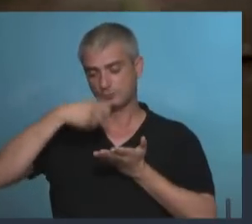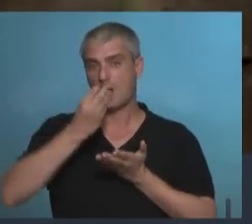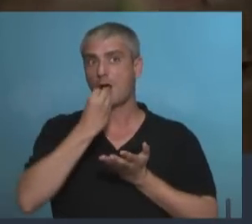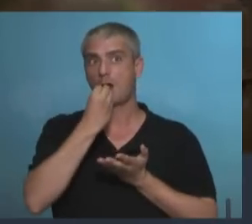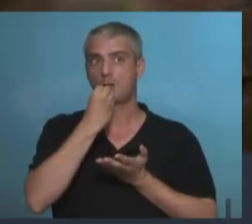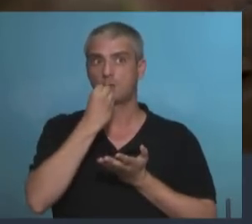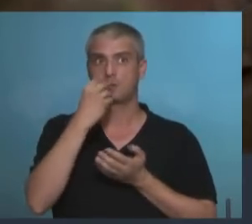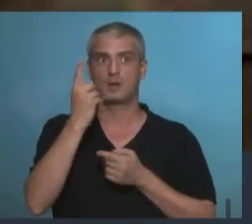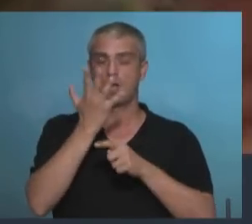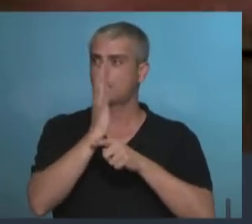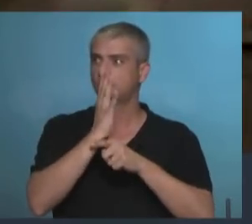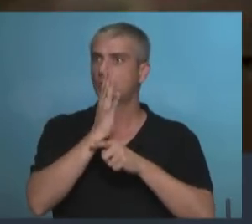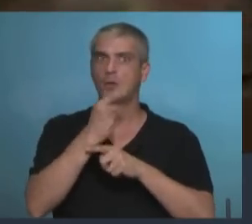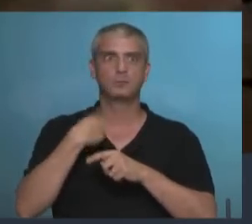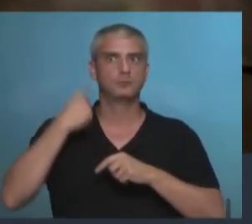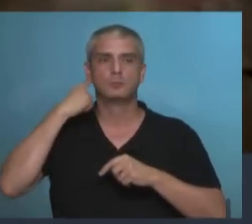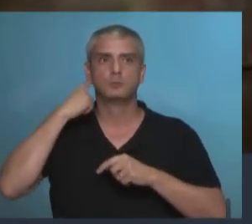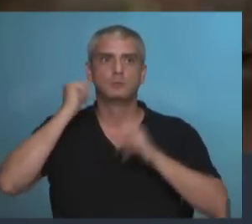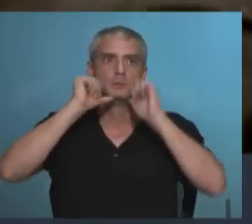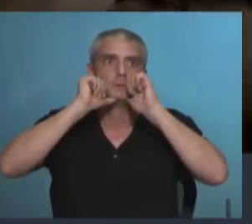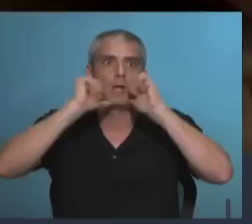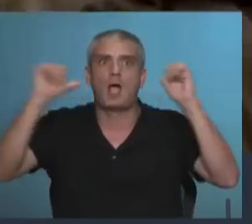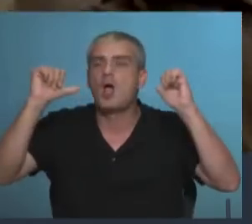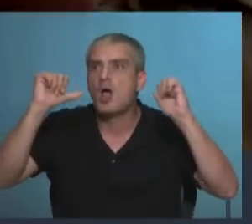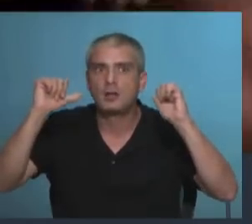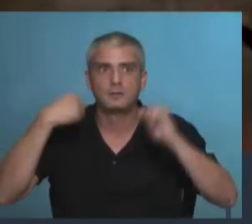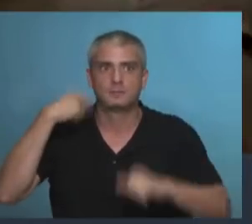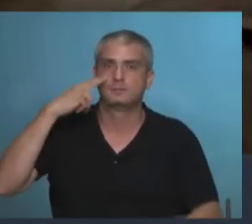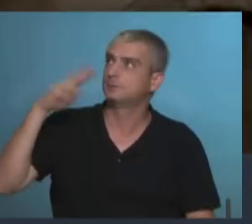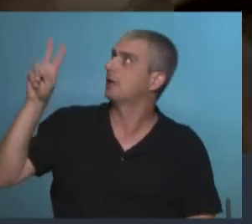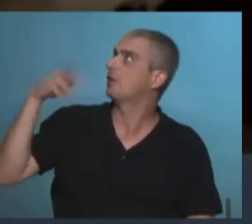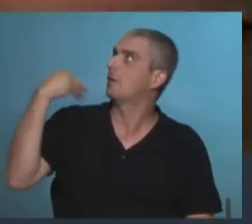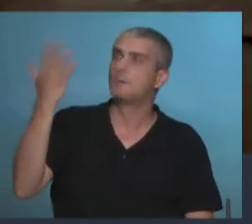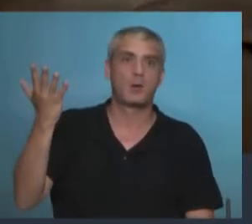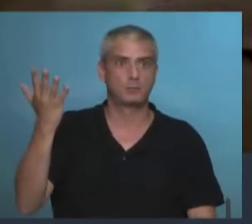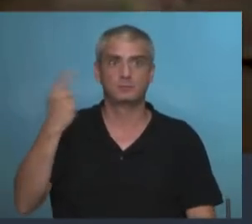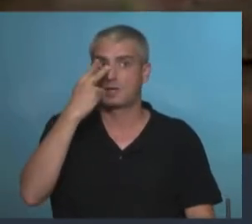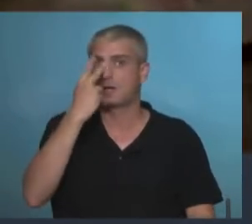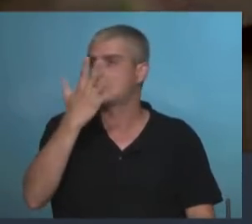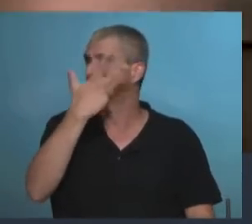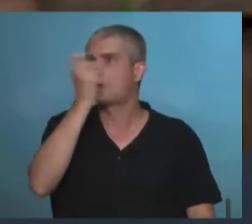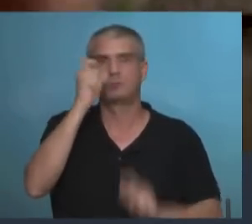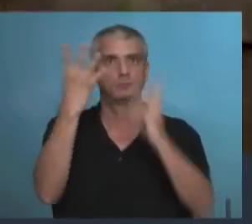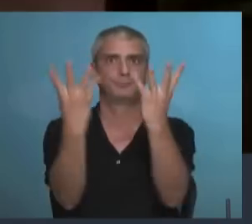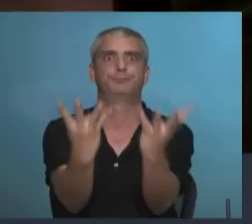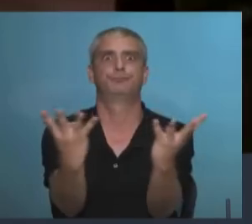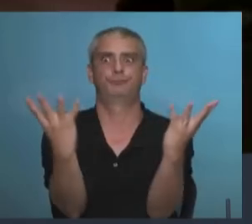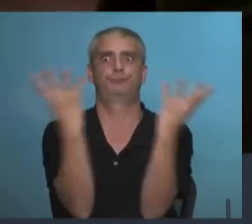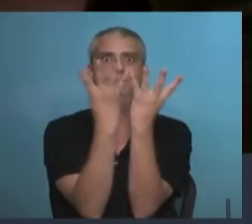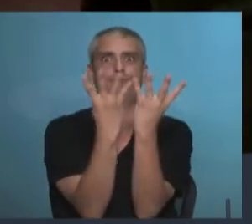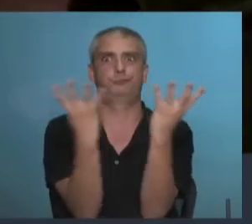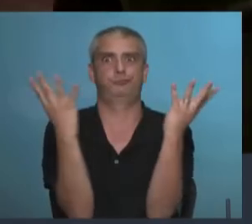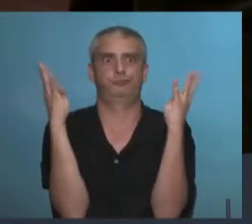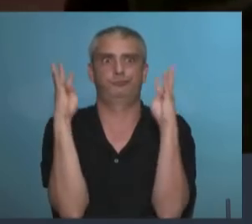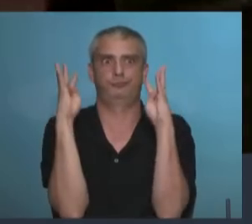איזה 5 דקות שמענו צעקות, אז הסתכלנו בחוץ וראינו איזה 300 איש מסוימים. היה